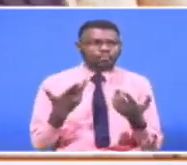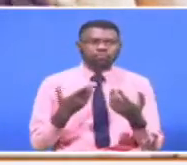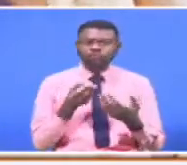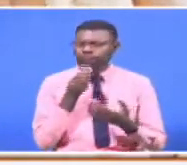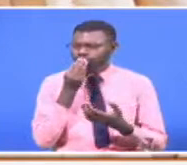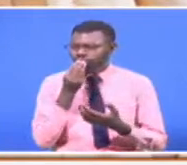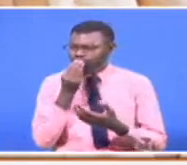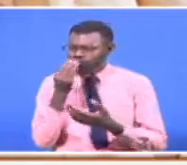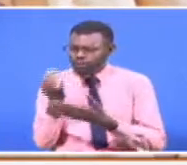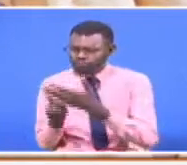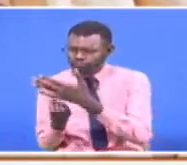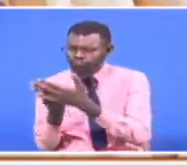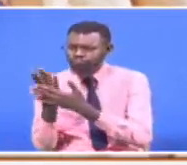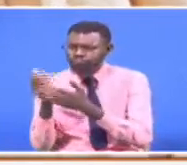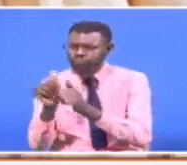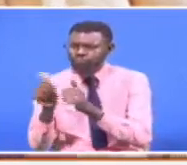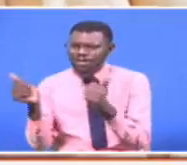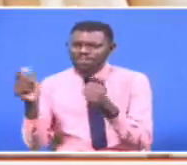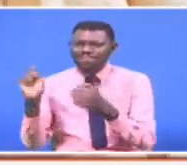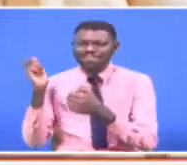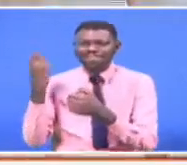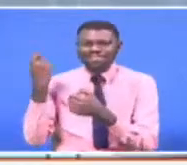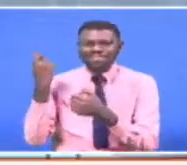ya kuzalisha mafuta hayo nchini.